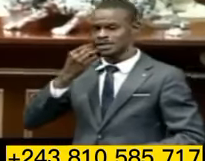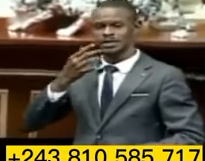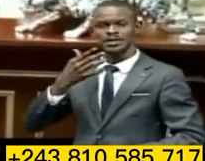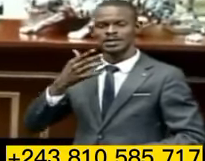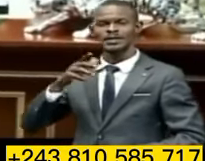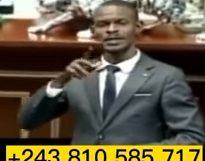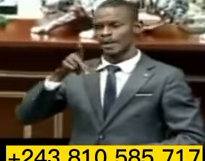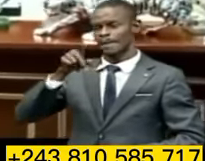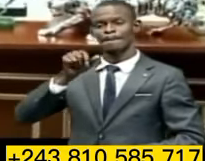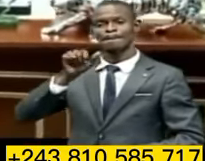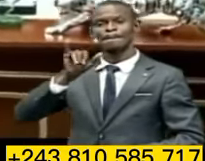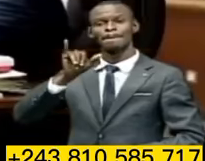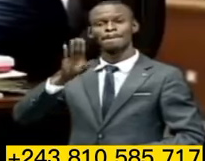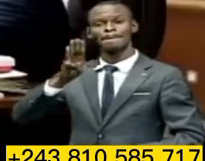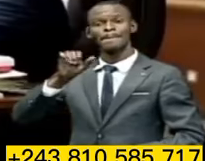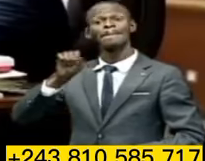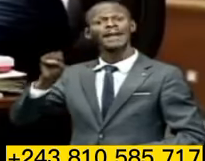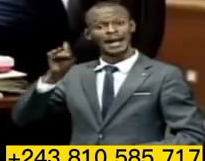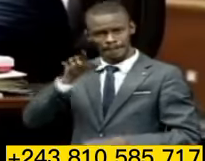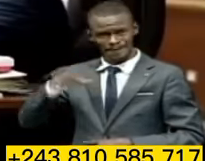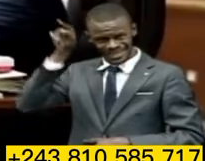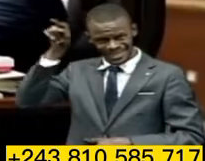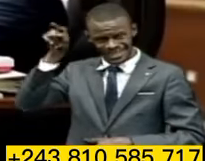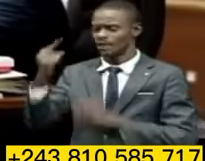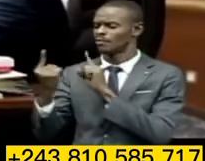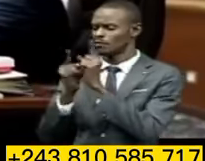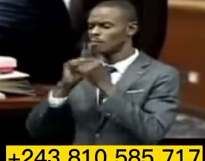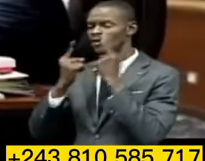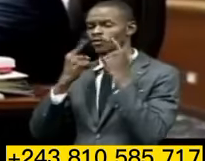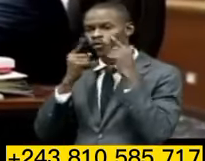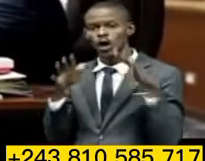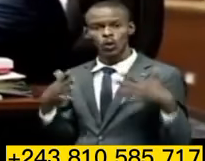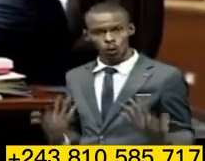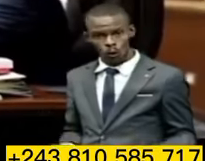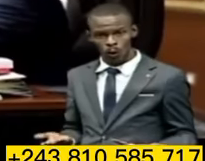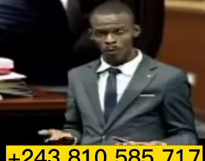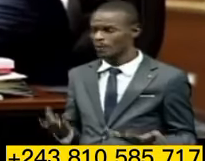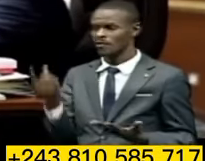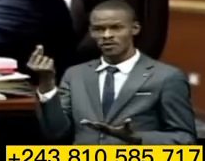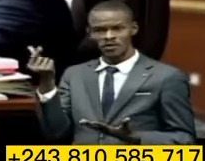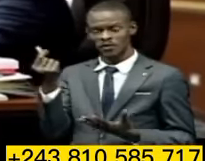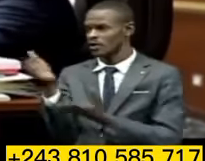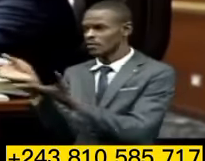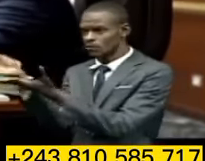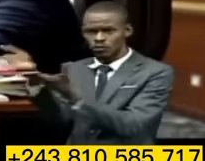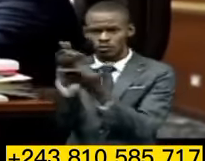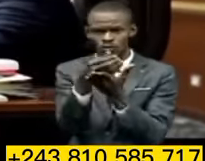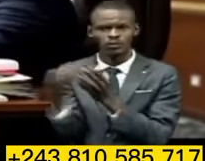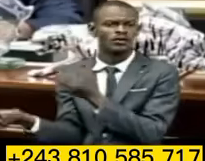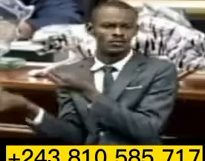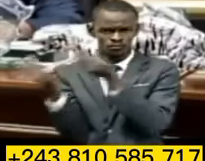l'agriculture climato-résiliente pour permettre aux pays africains de produire et de répondre aux besoins urgents de leur